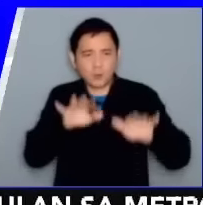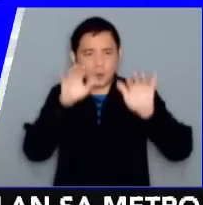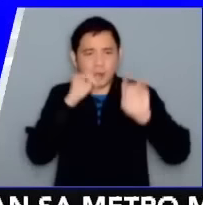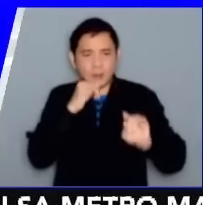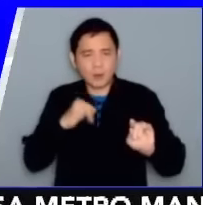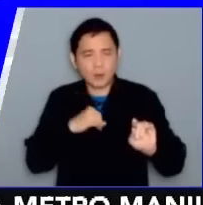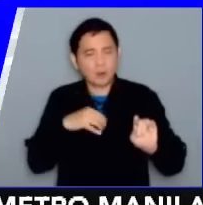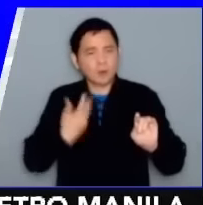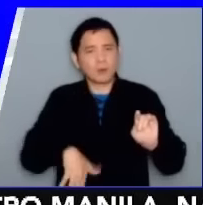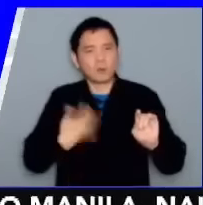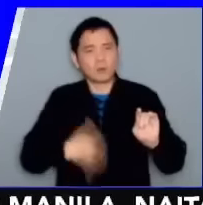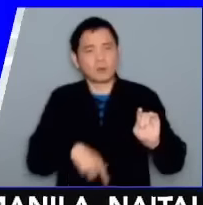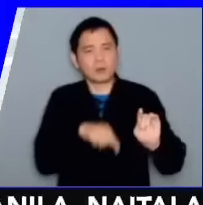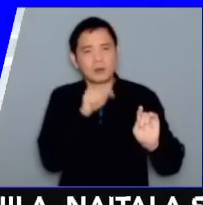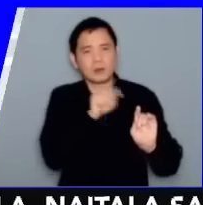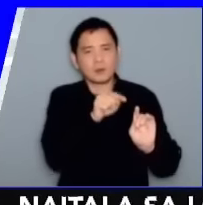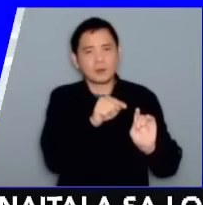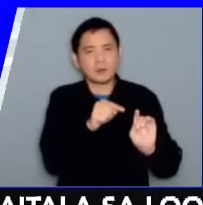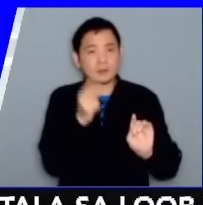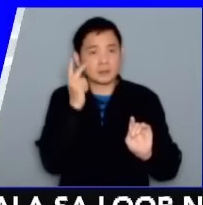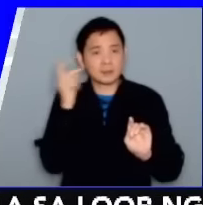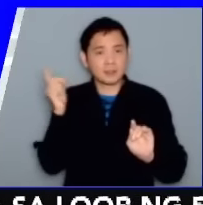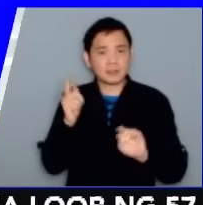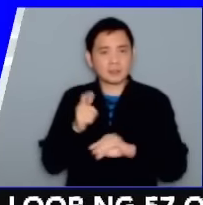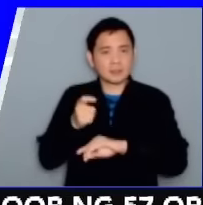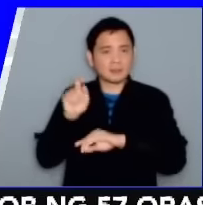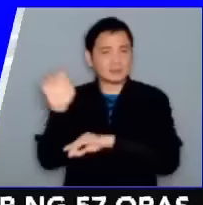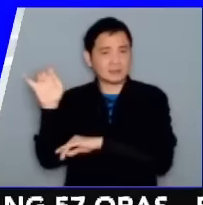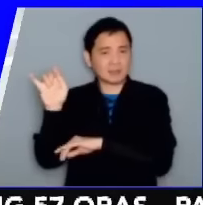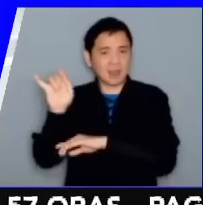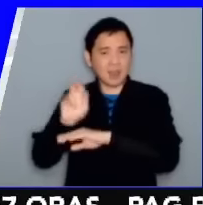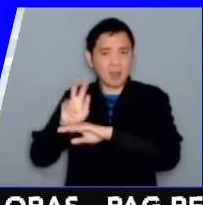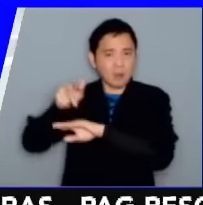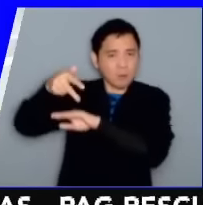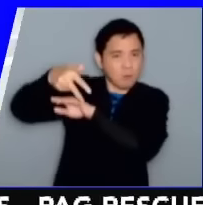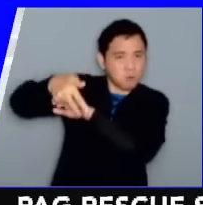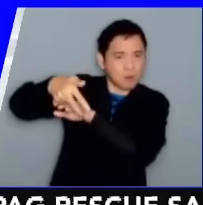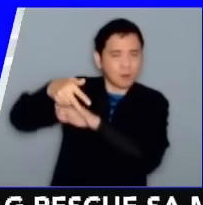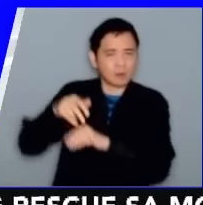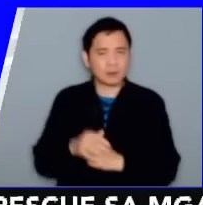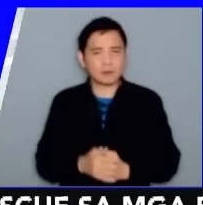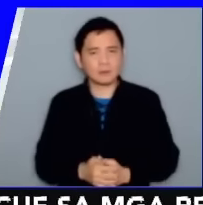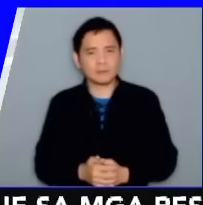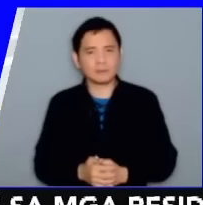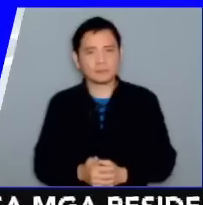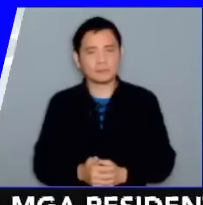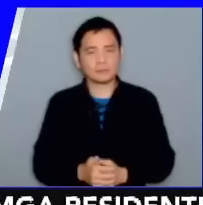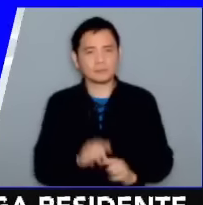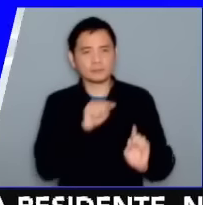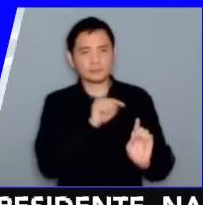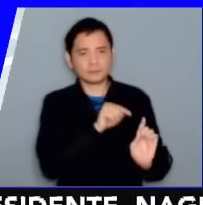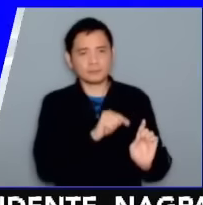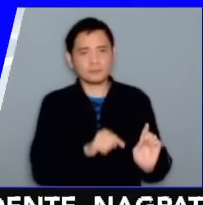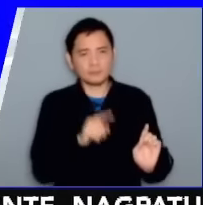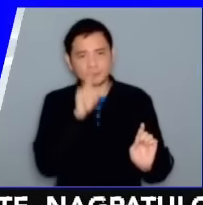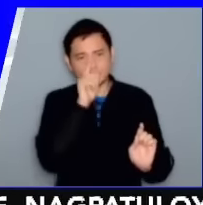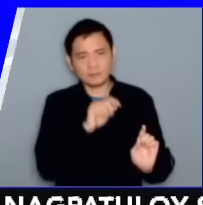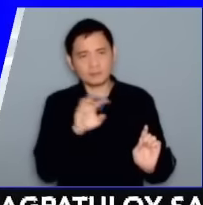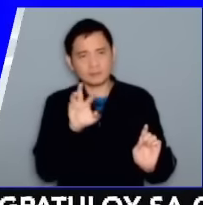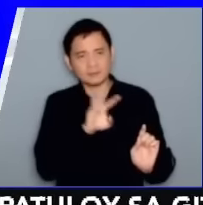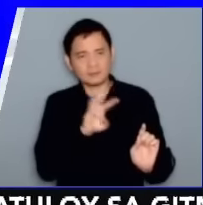ang posisyon nitong taxi na ito troma rin daw ang inabot ng 65 anyos na si tatay Amado Tay Kumusta po kayo dito